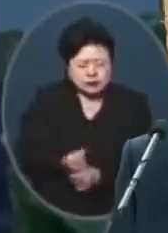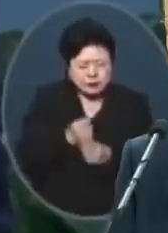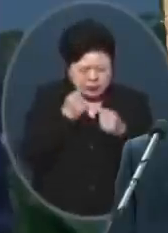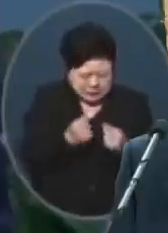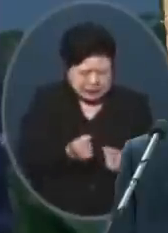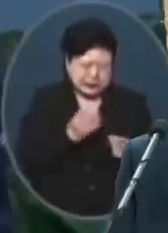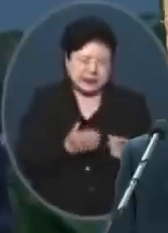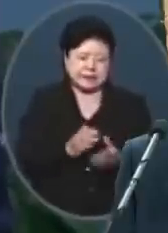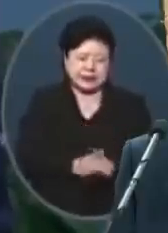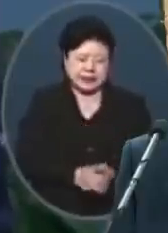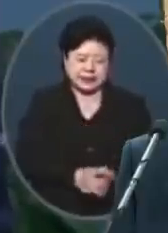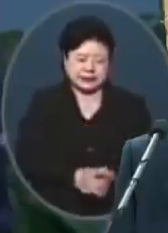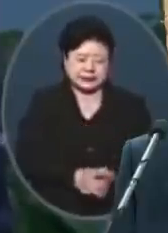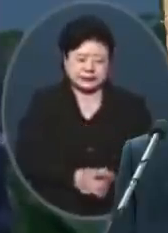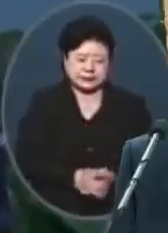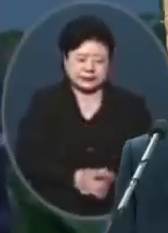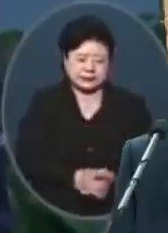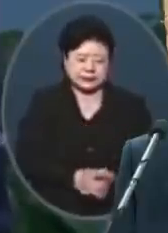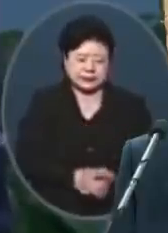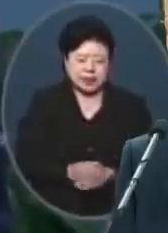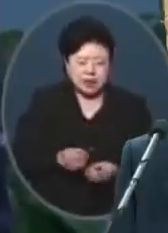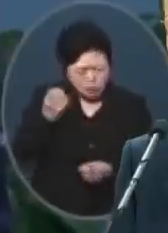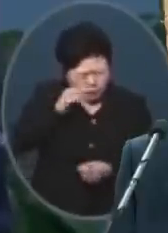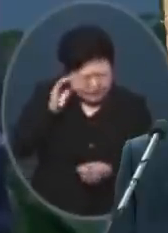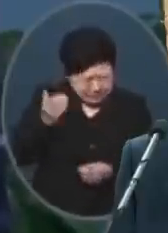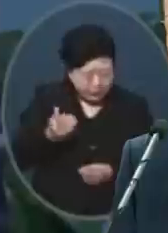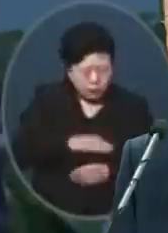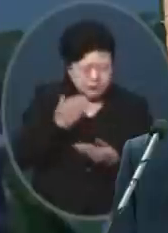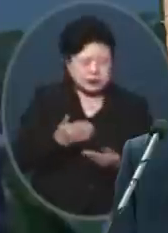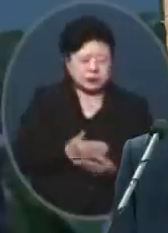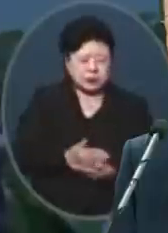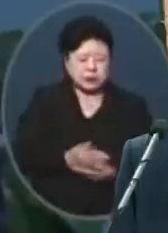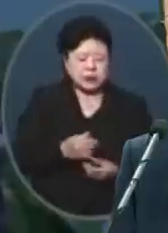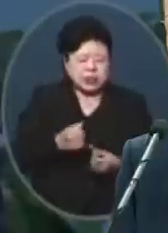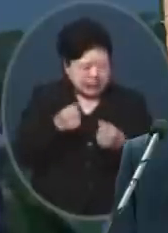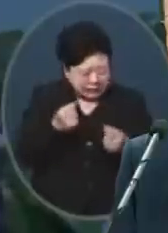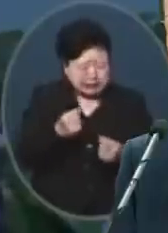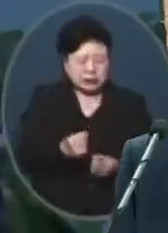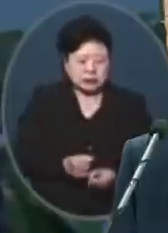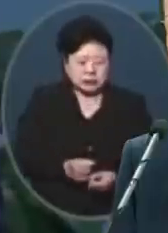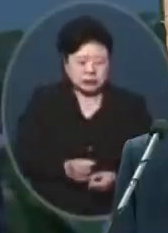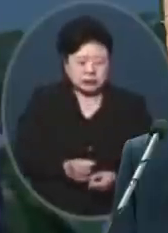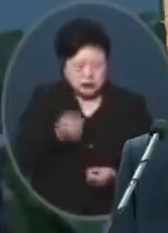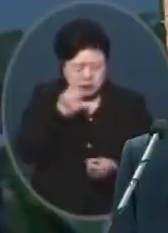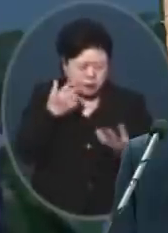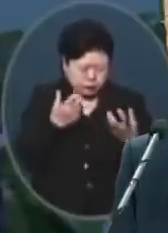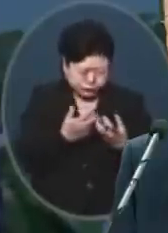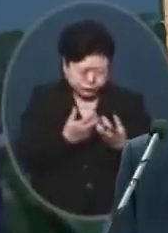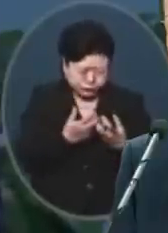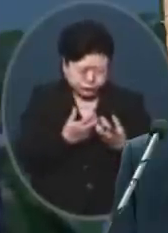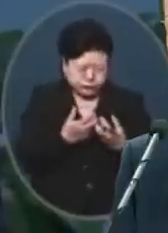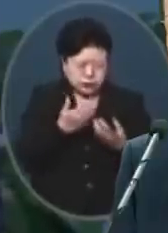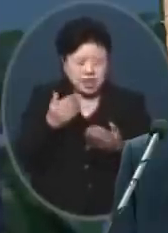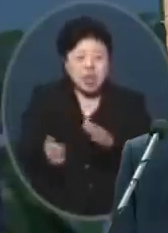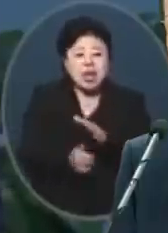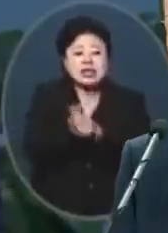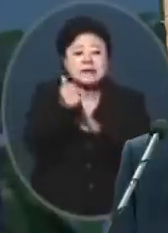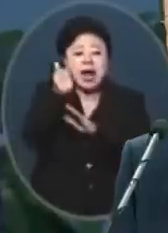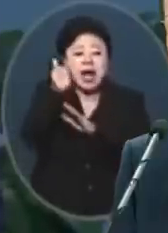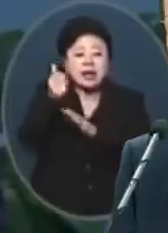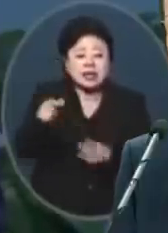붙잡힌 사람이라고 생각하고 영원히 잘 되면 같이 범사에 잘 되며 강건하게 된다고 생각을 하는 것은